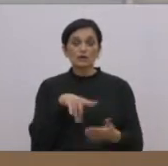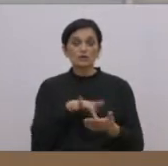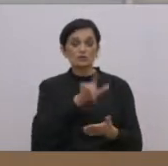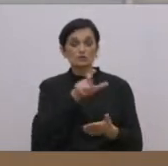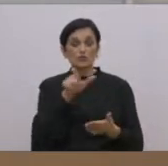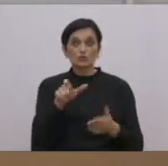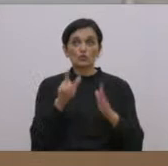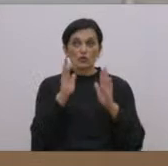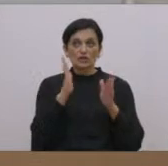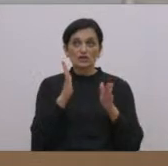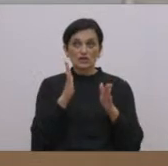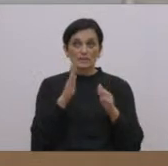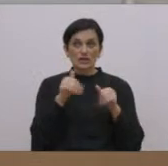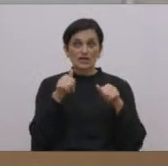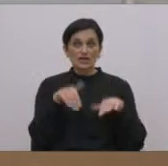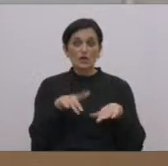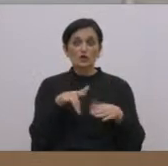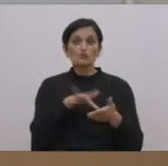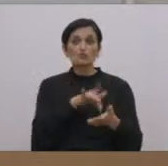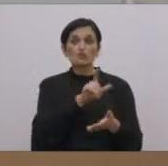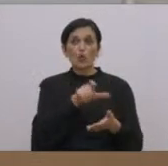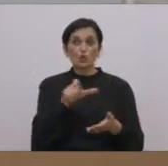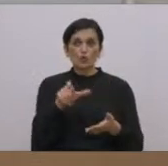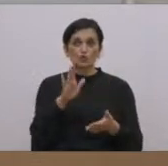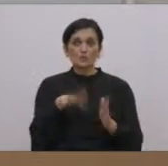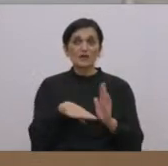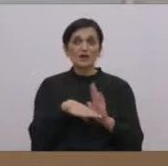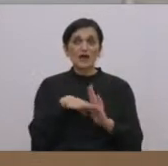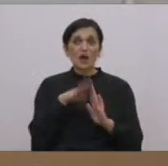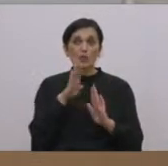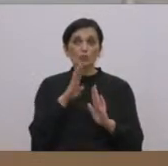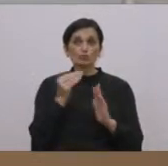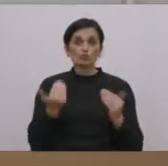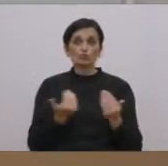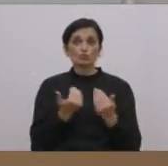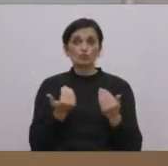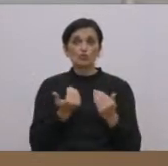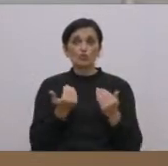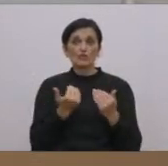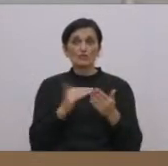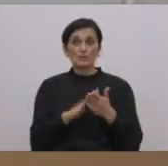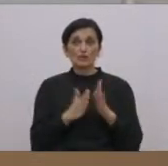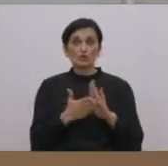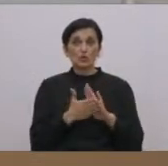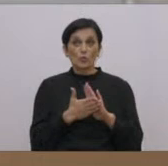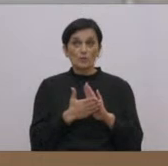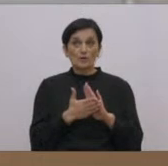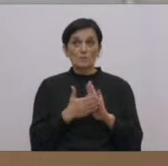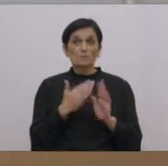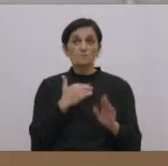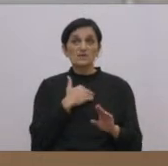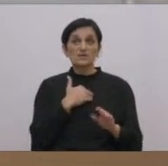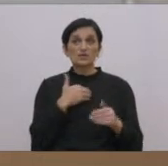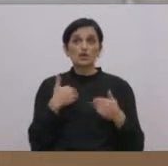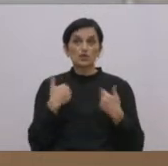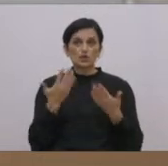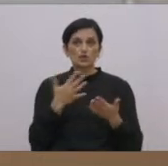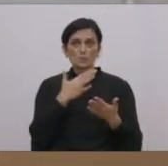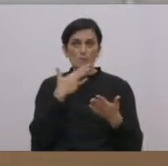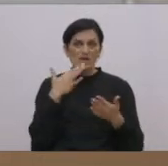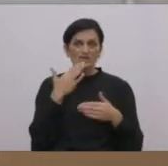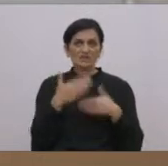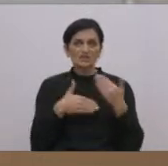მოსახლეობისთვის იქნება გარკვეული გადაწყვეტილება, რაც მოსახლეობას გაუმჯობესებს ცხოვრებისეულ პირობებს. მინდა ისურვოთ ბევრი